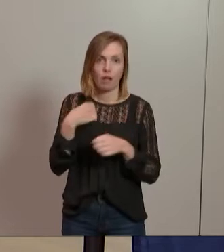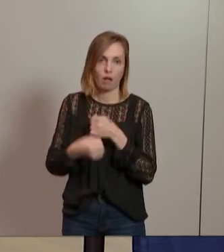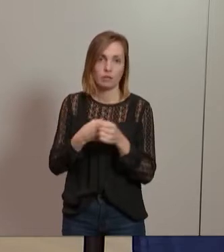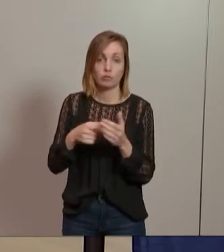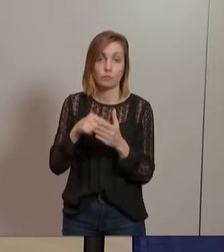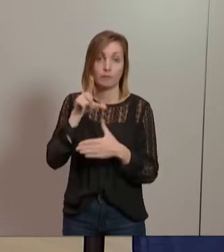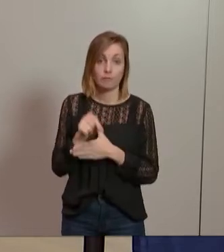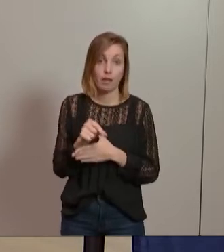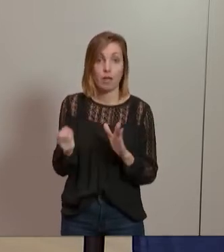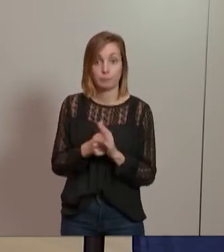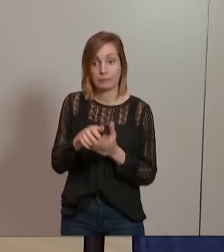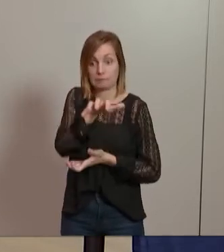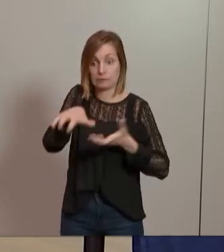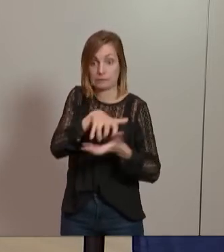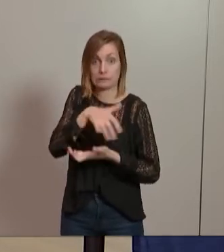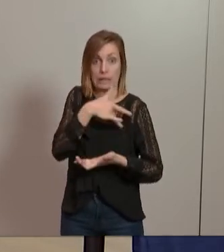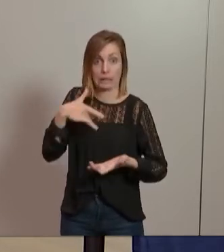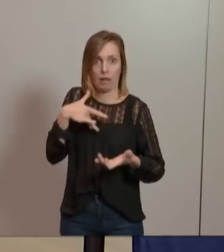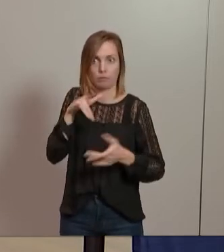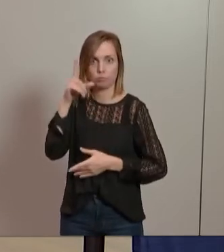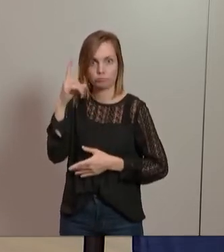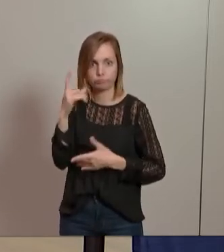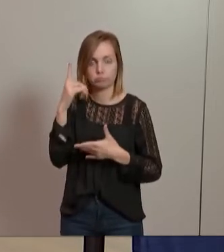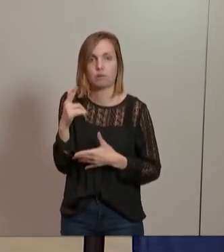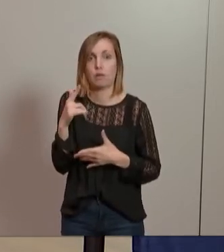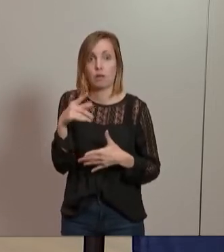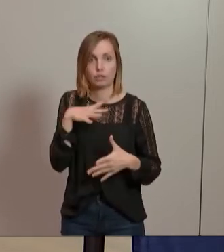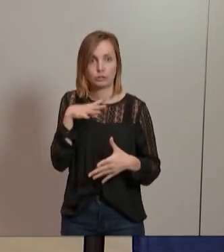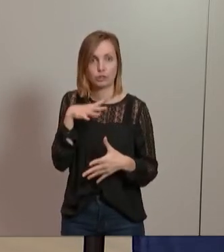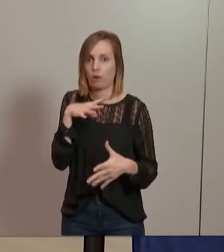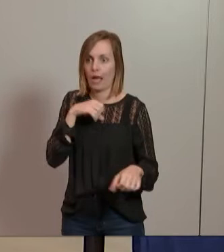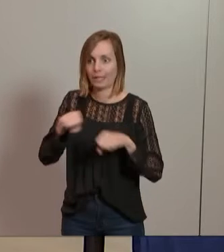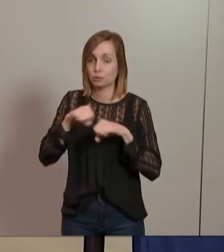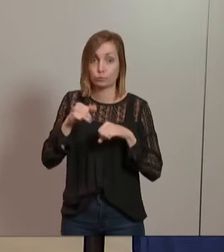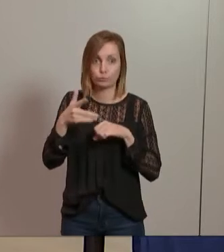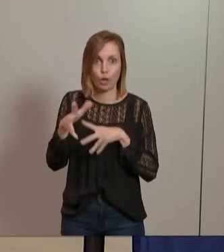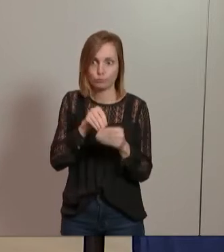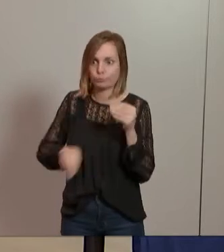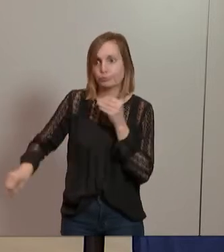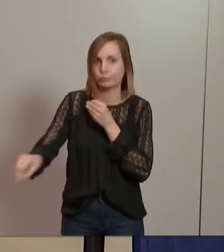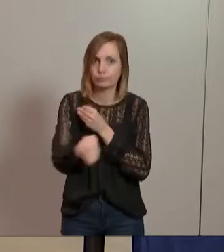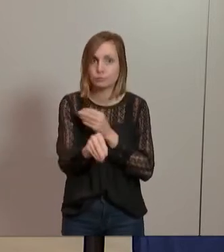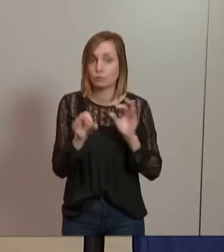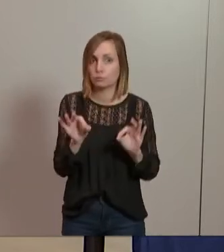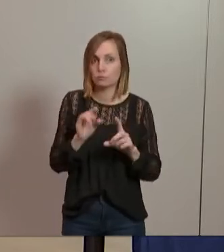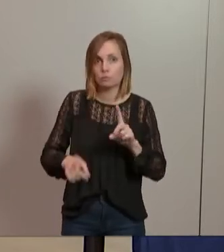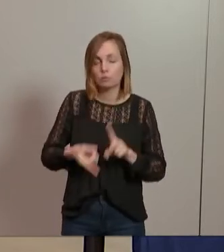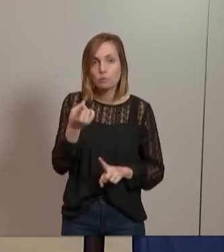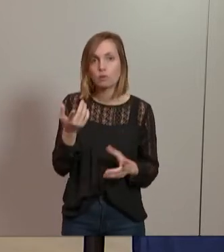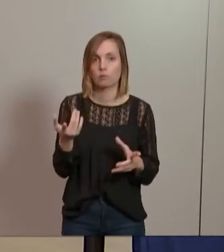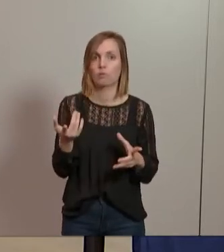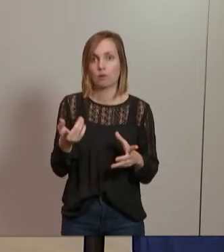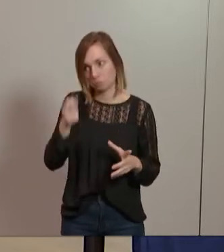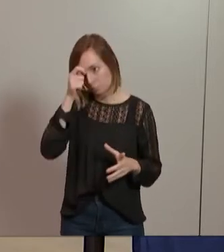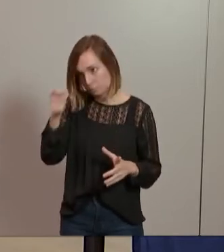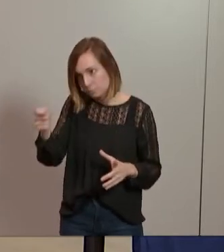l'année de l'arrivée de la crise sanitaire et donc de nombreuses actions en ont pâti. À ce titre, ça nous semble d'autant plus important de saluer